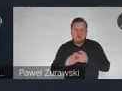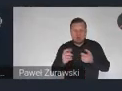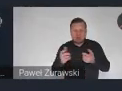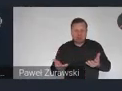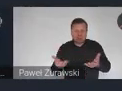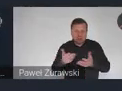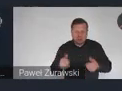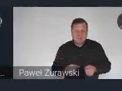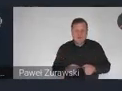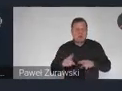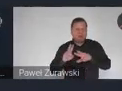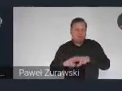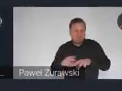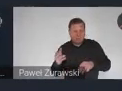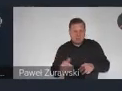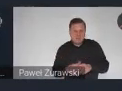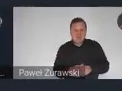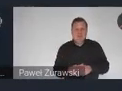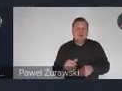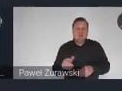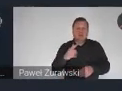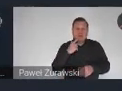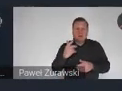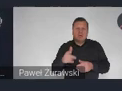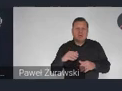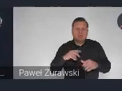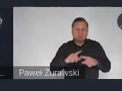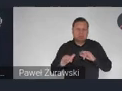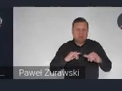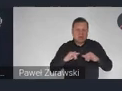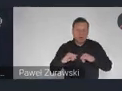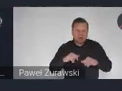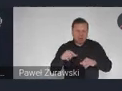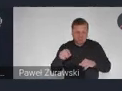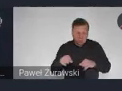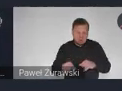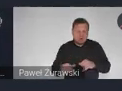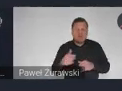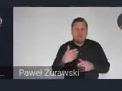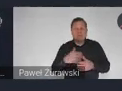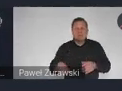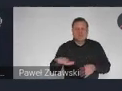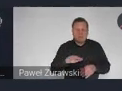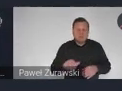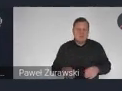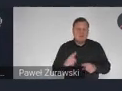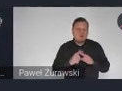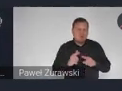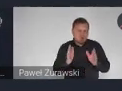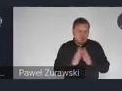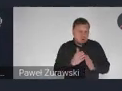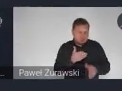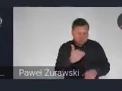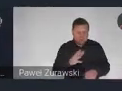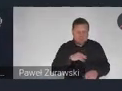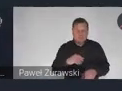fundacje jednostki terenowe Organizacji Pozarządowych posiadających osobowość prawną kościelne